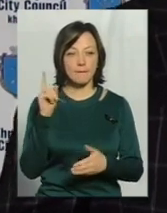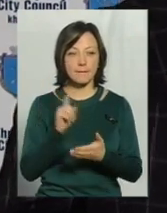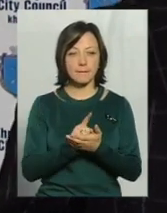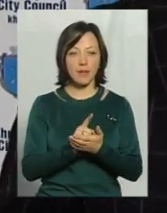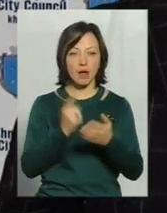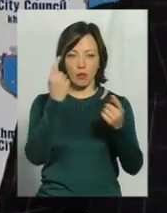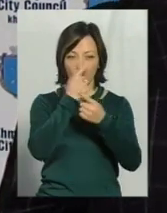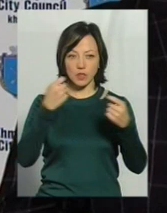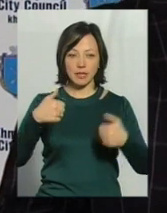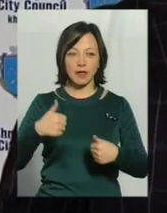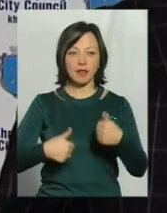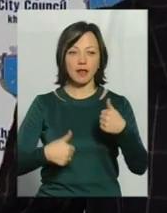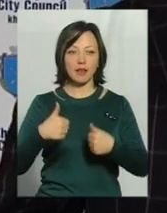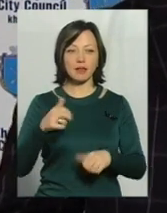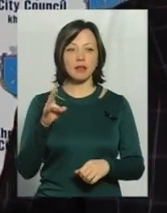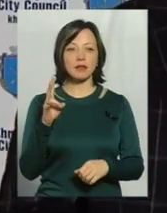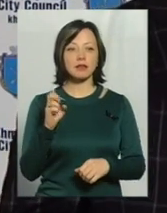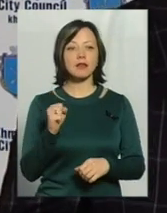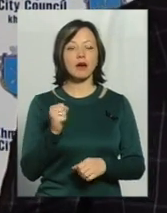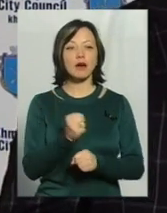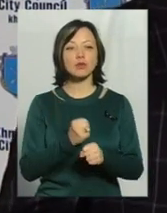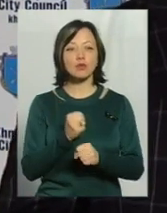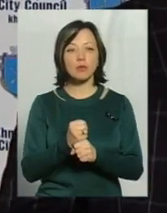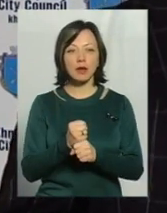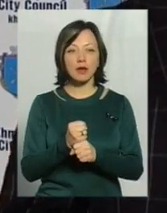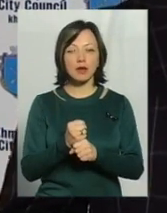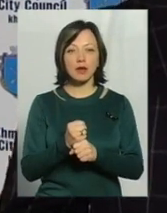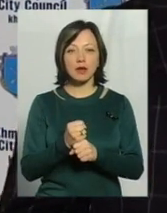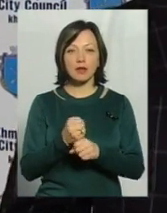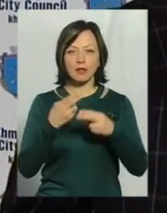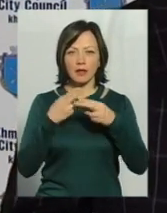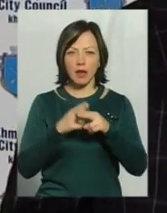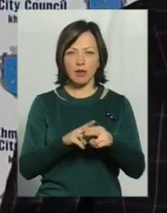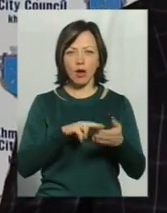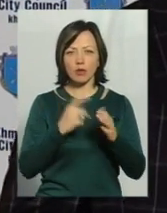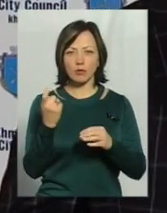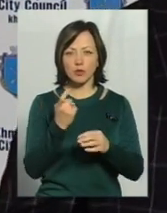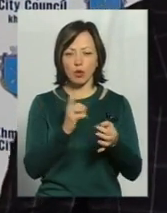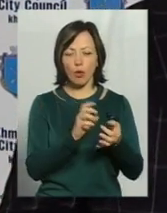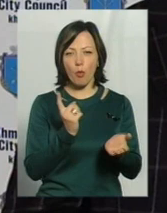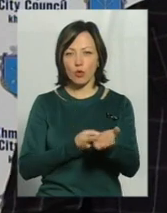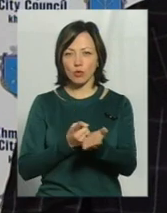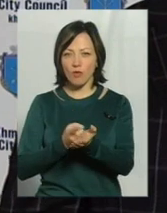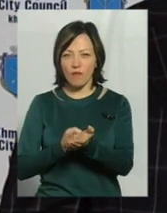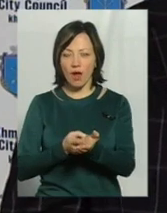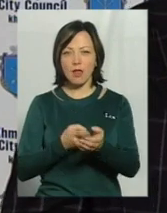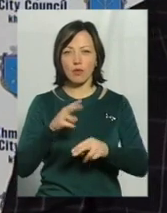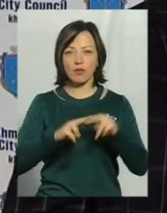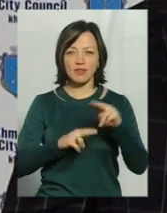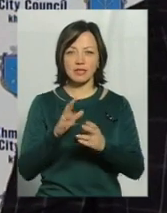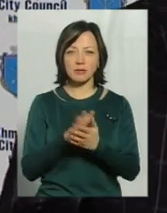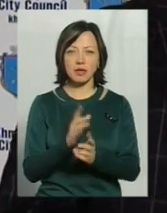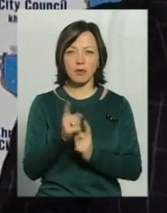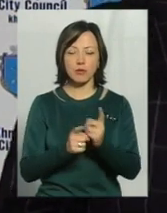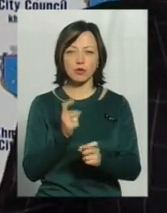оголосити тендер на розробку техніко-економічного обґрунтування будівництва сміттєпереробного заводу в місті